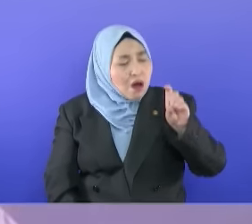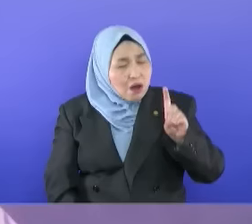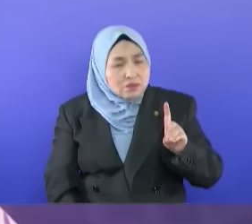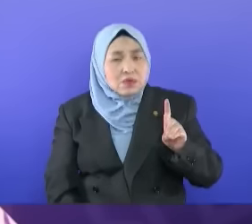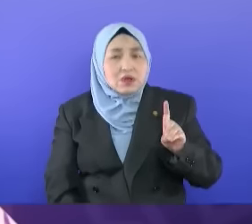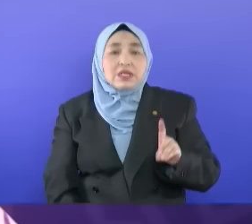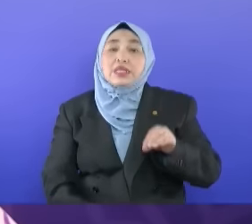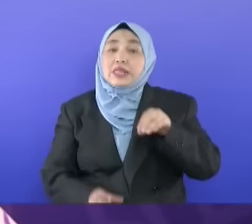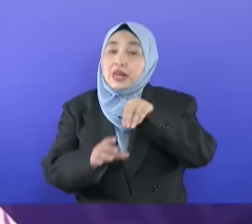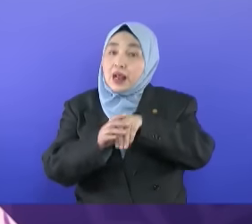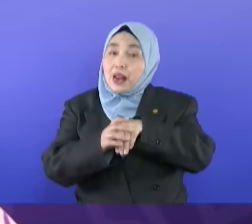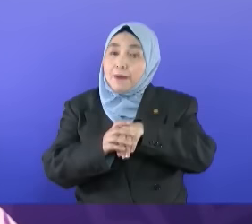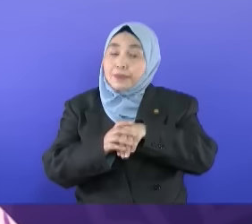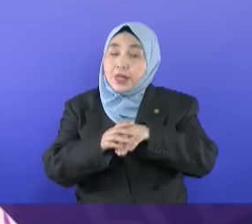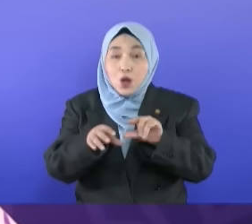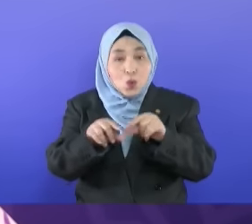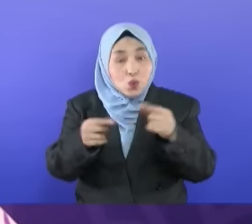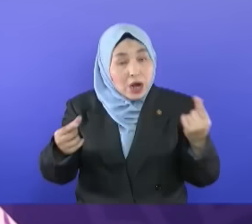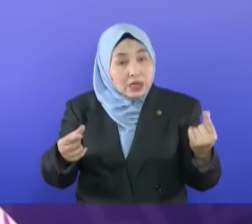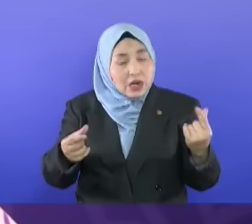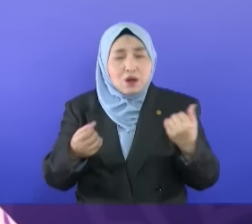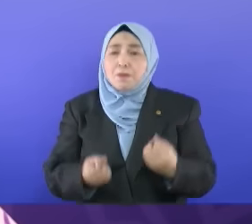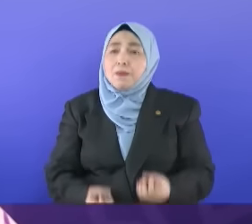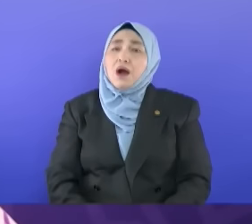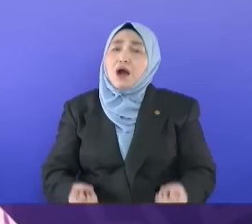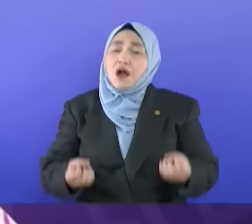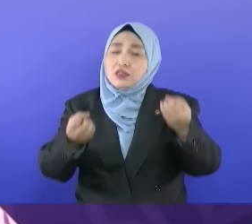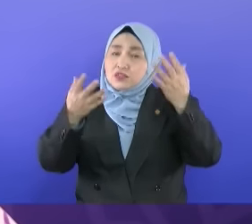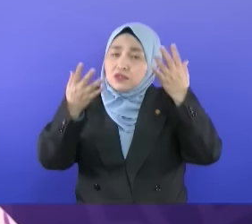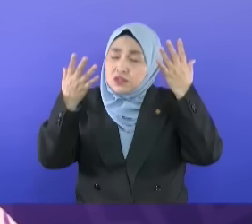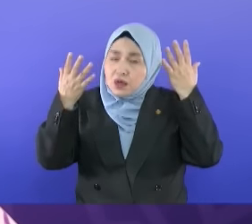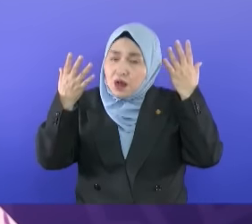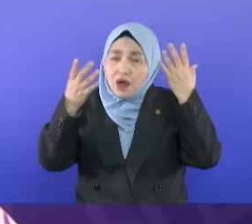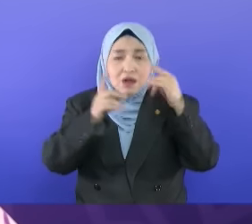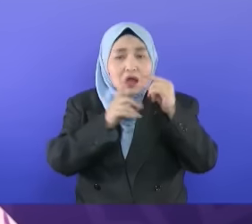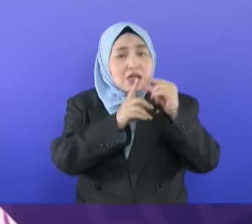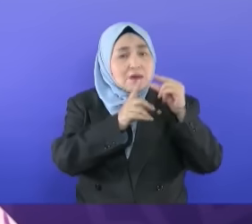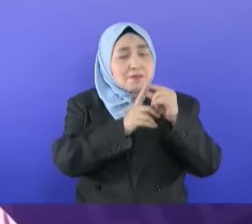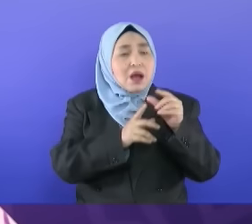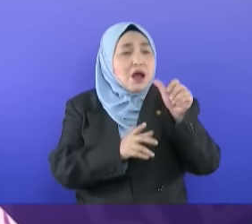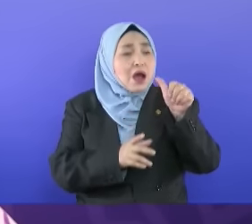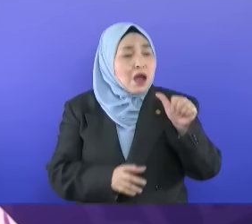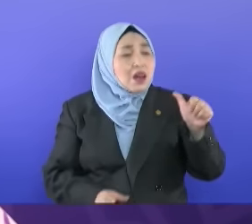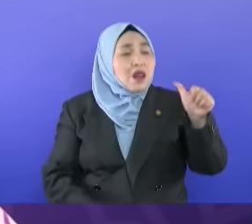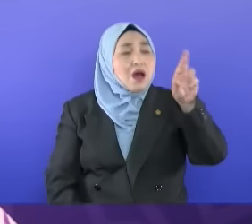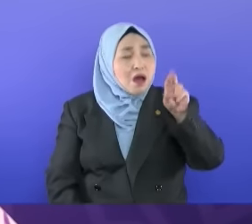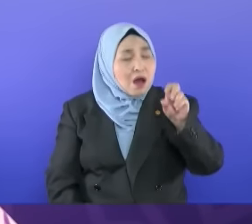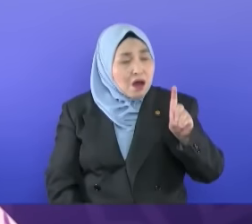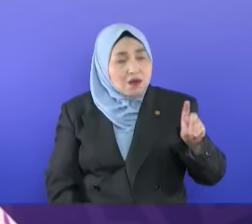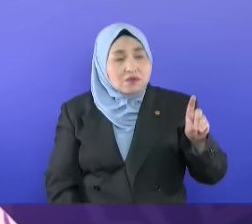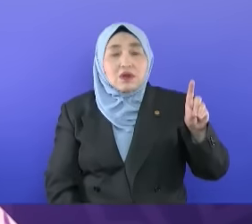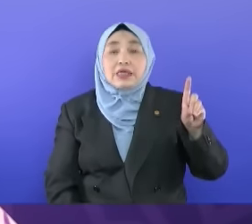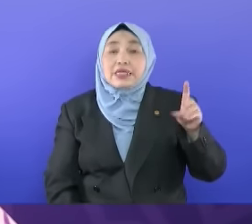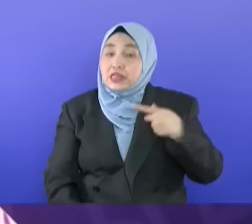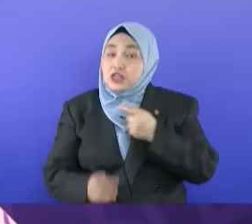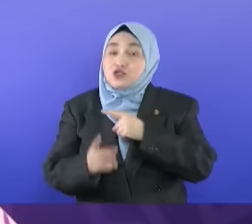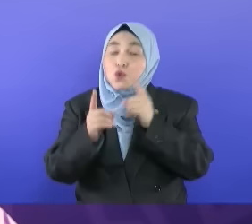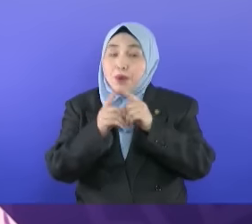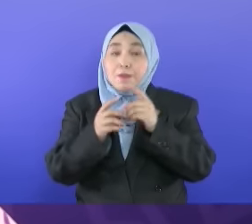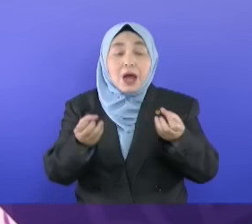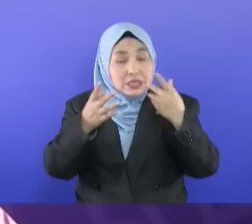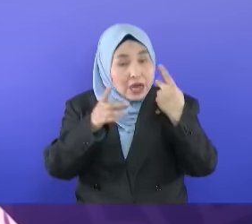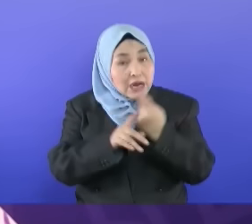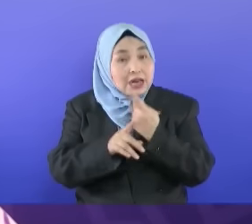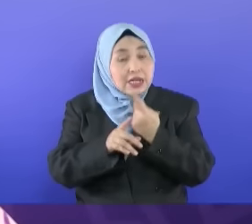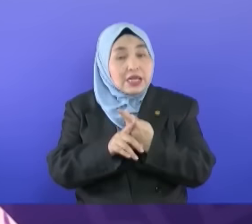dalam Alquran begitu banyak sekali kalimah al-a'raf kita jumpai dan juga banyak kali